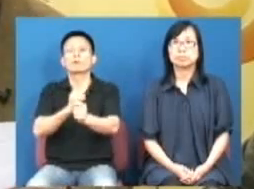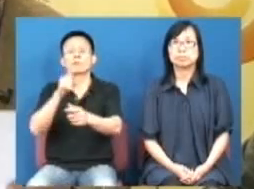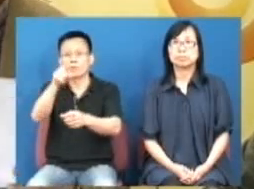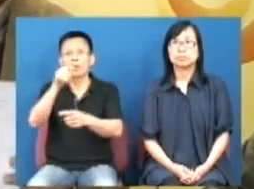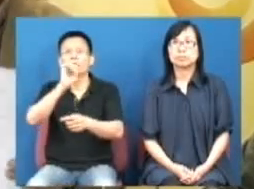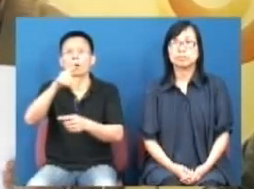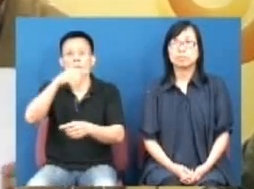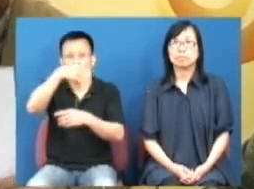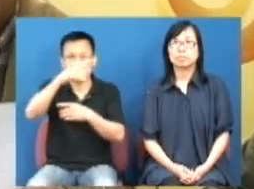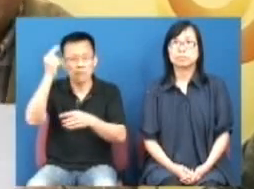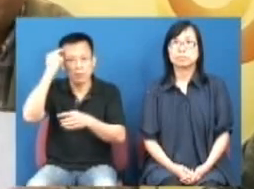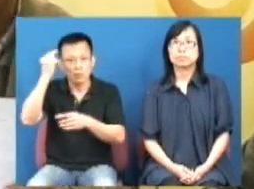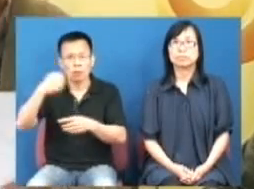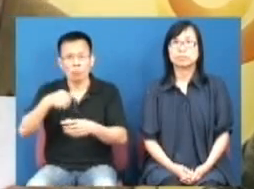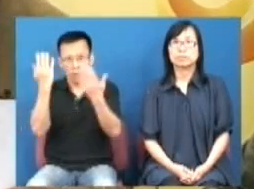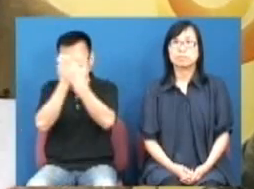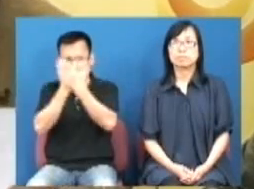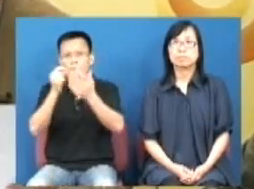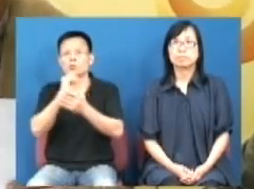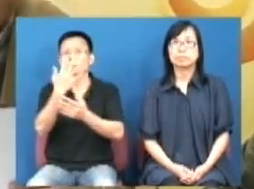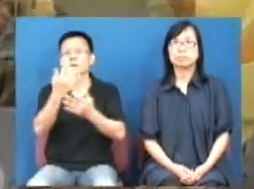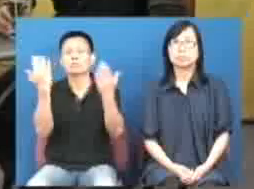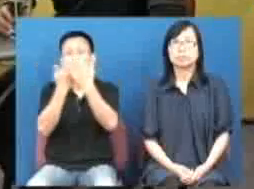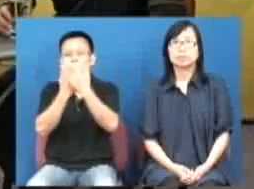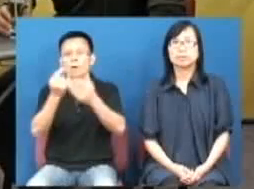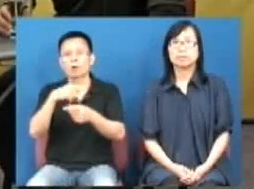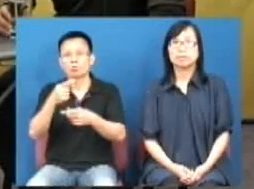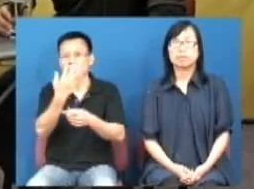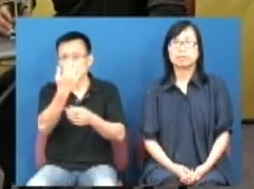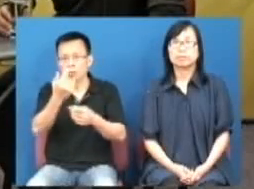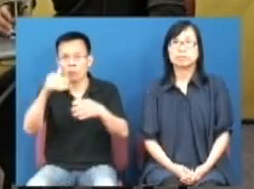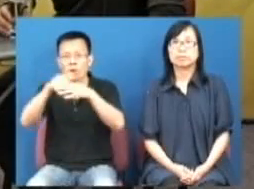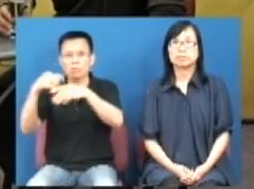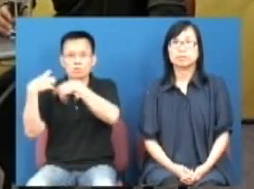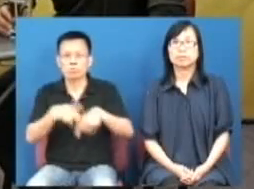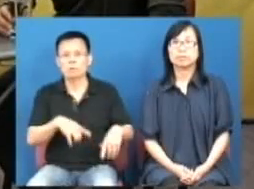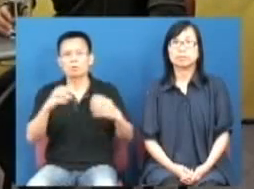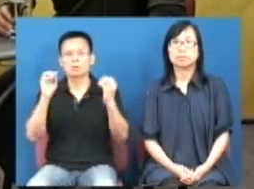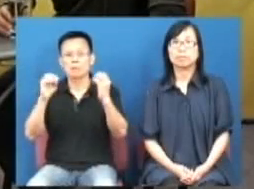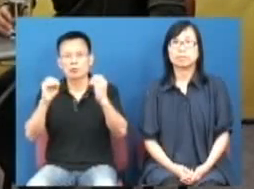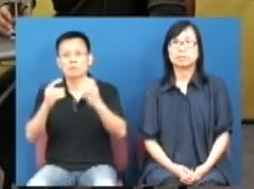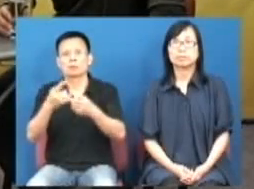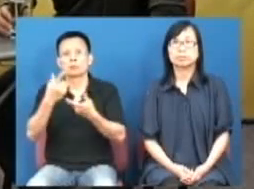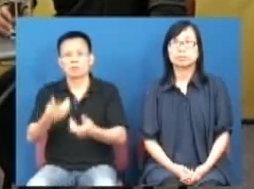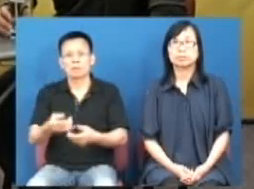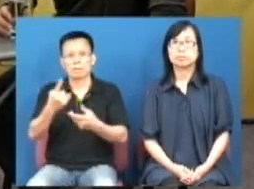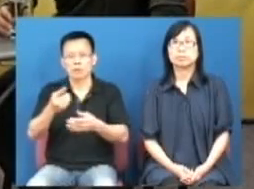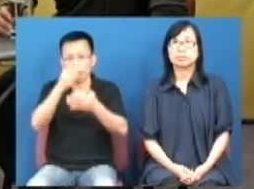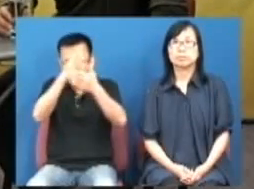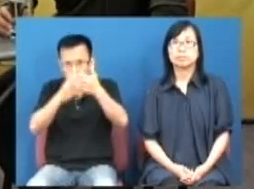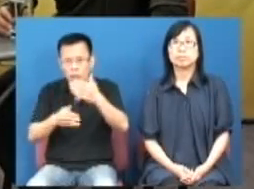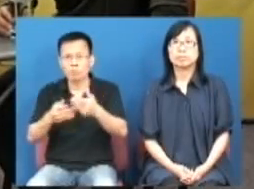知，哦，我哋呢個節目咧有幾多集嘅，咁我哋咧就會係同幾多個咁嘅候選人會傾嘅。今日咧只不過係一部